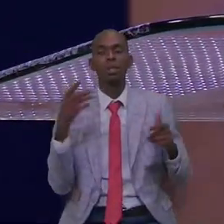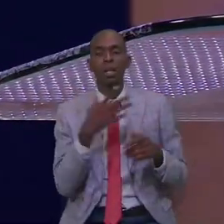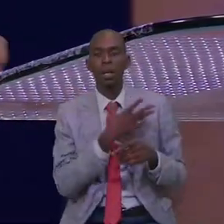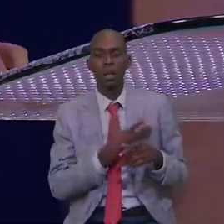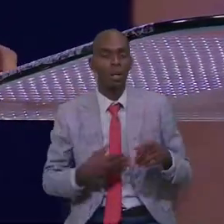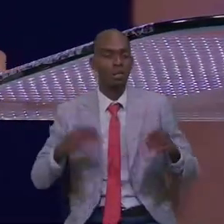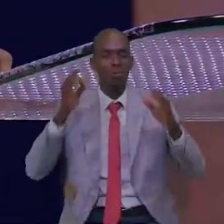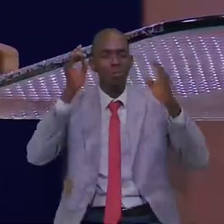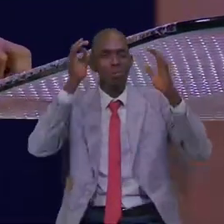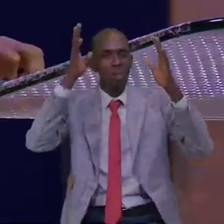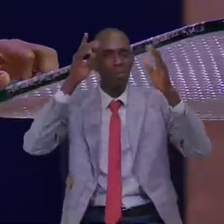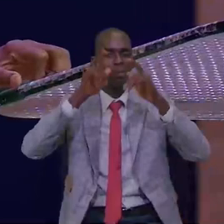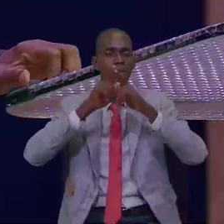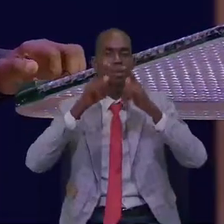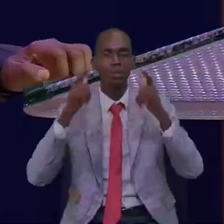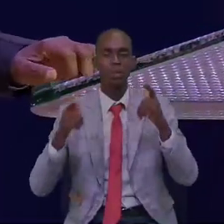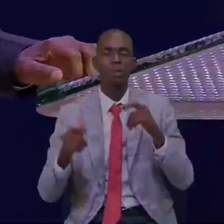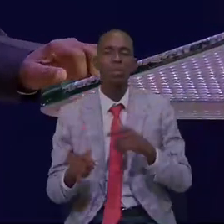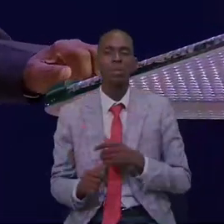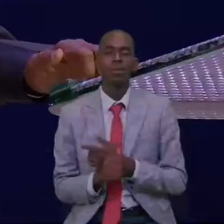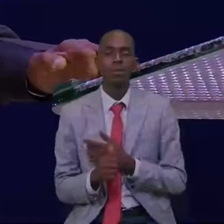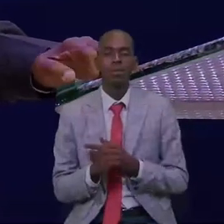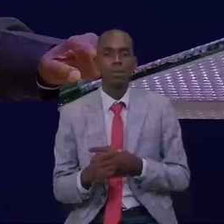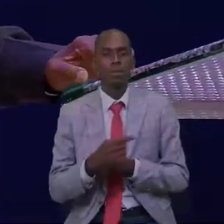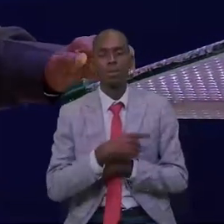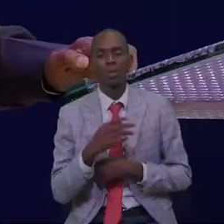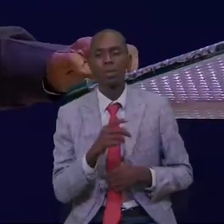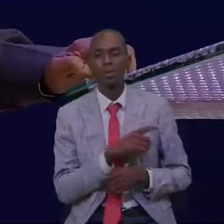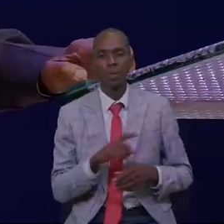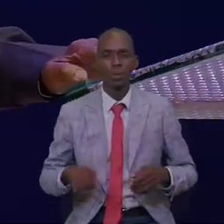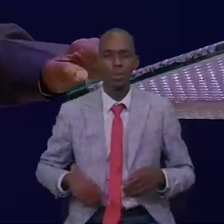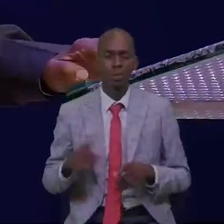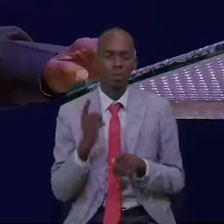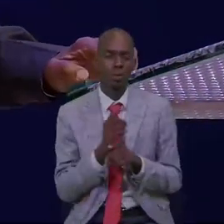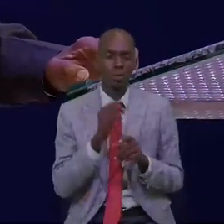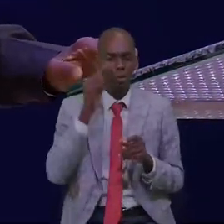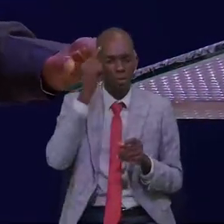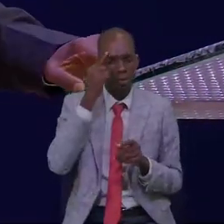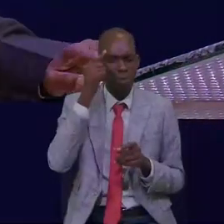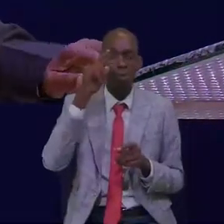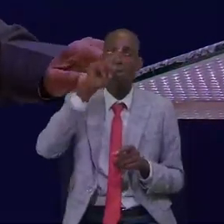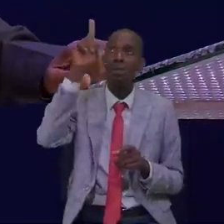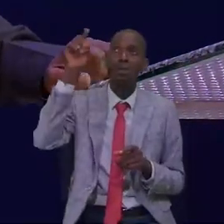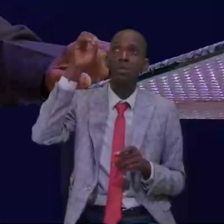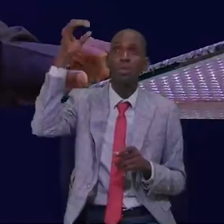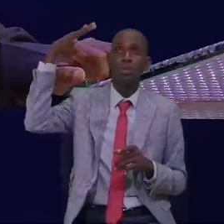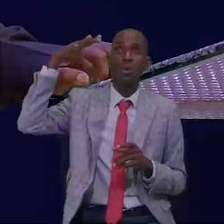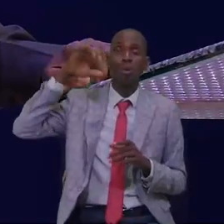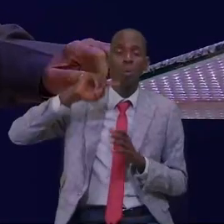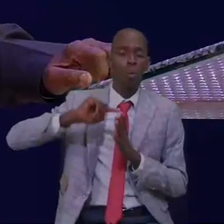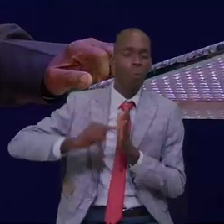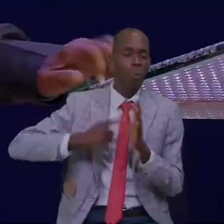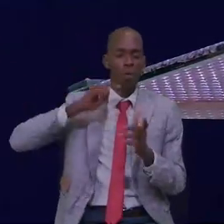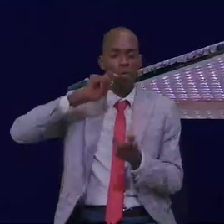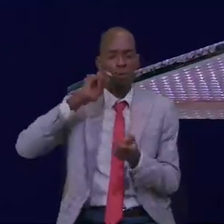jour grand et terrible. Pensez à cela. Si c'est l'après-midi, la lune, le